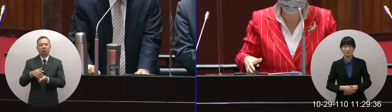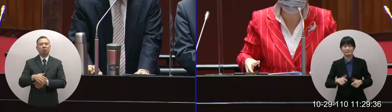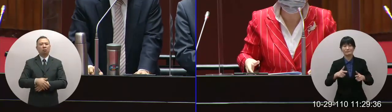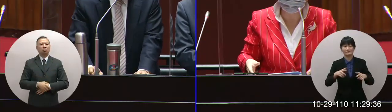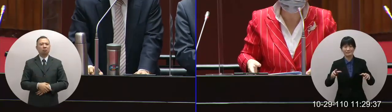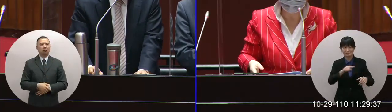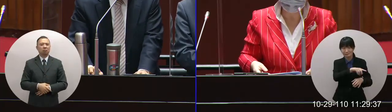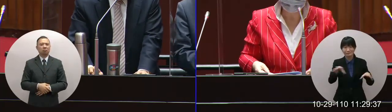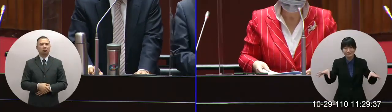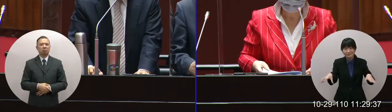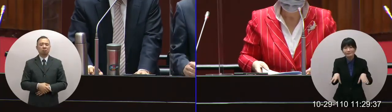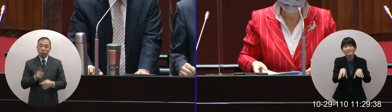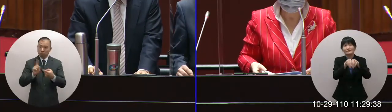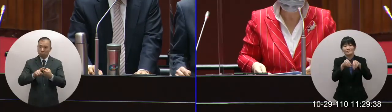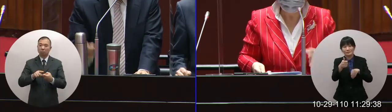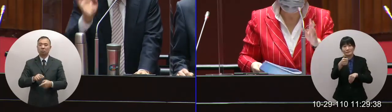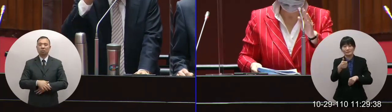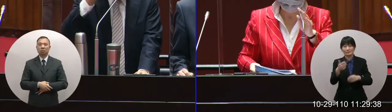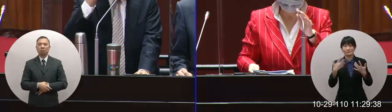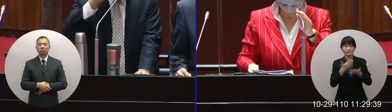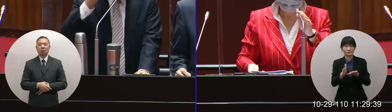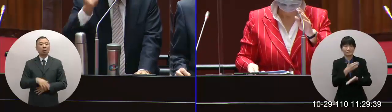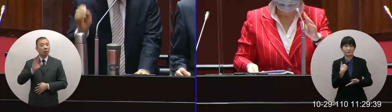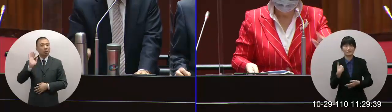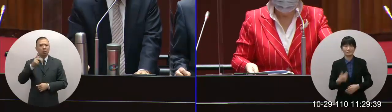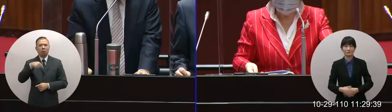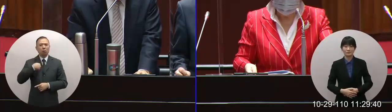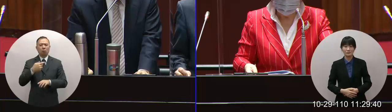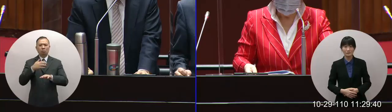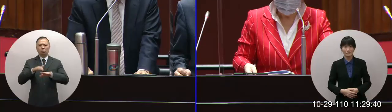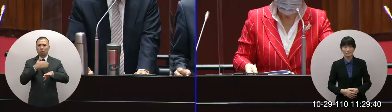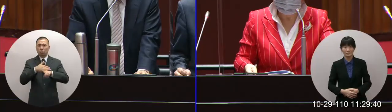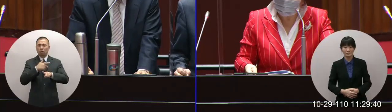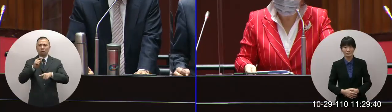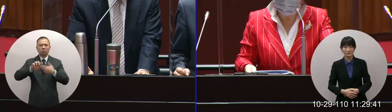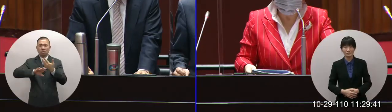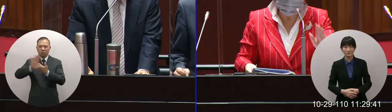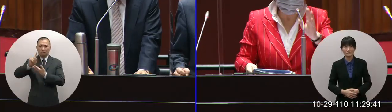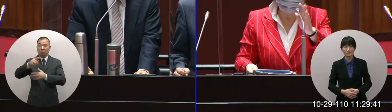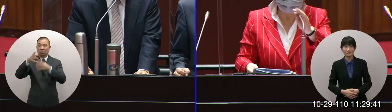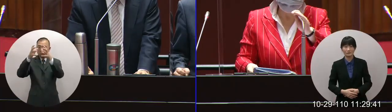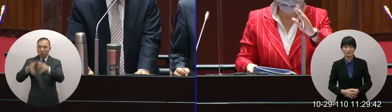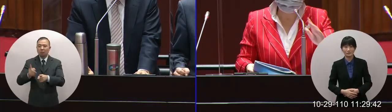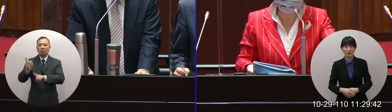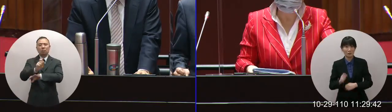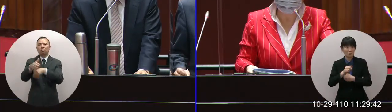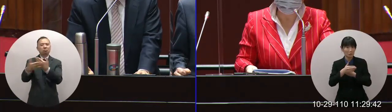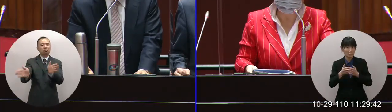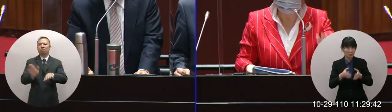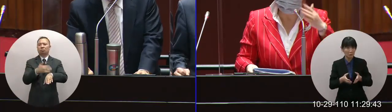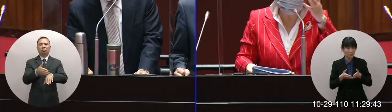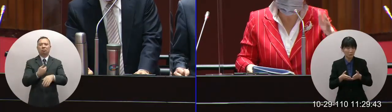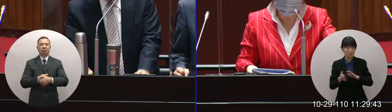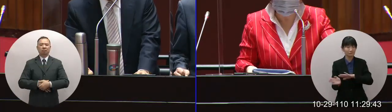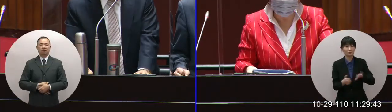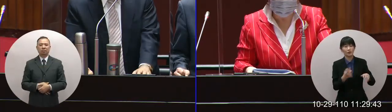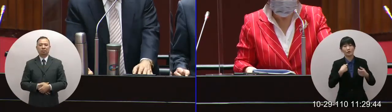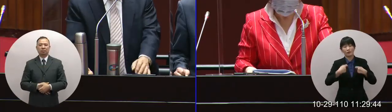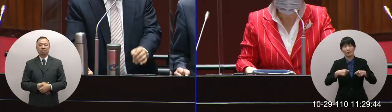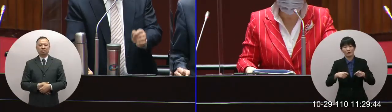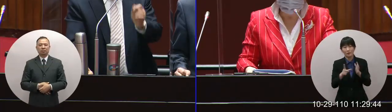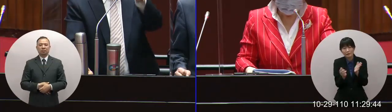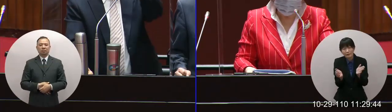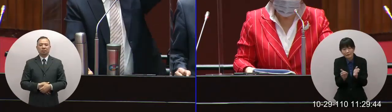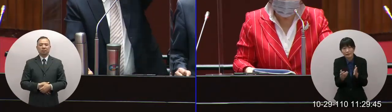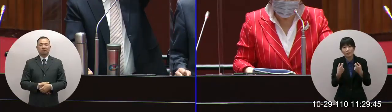起来就一次解决啊。 对 ，OK， 但不吝啬办公室。 这真的讲不吝啬。好，接着下来，我简单，因为时间到